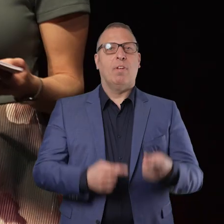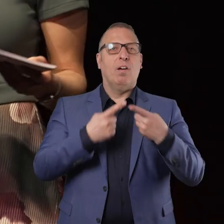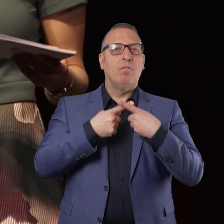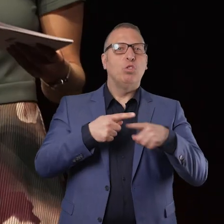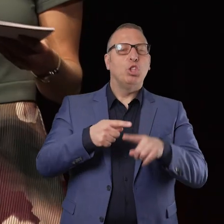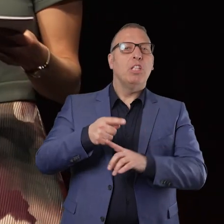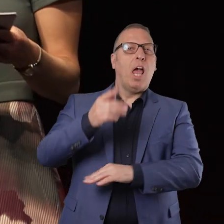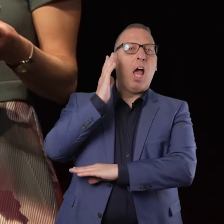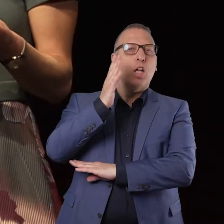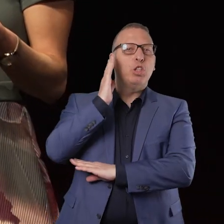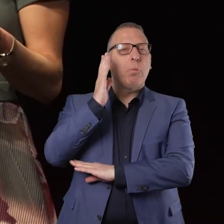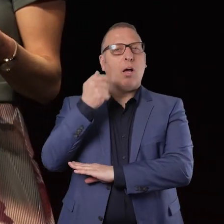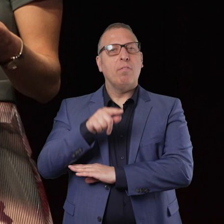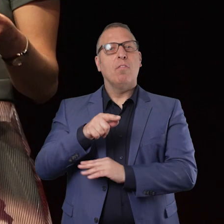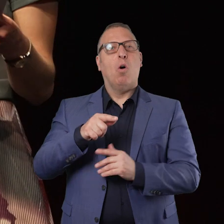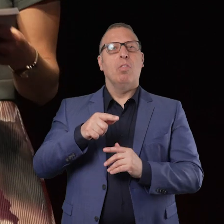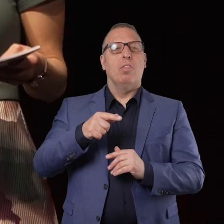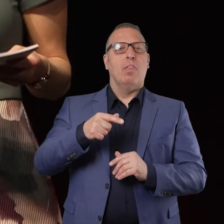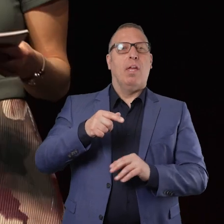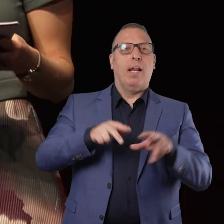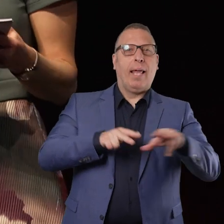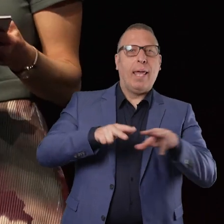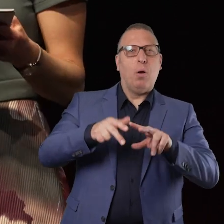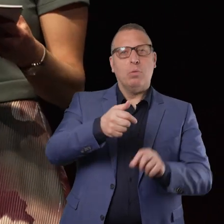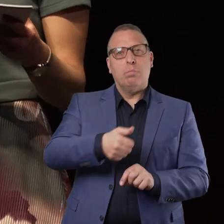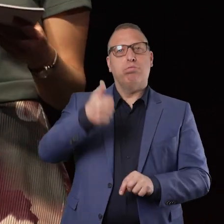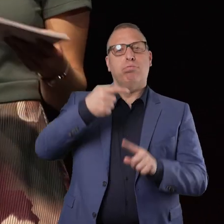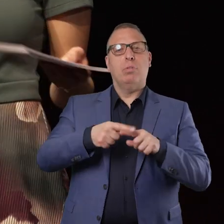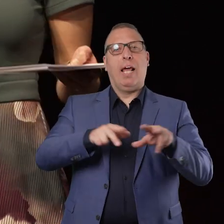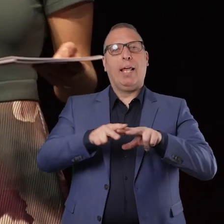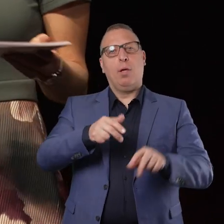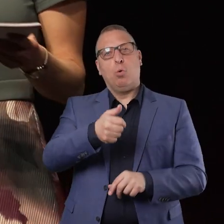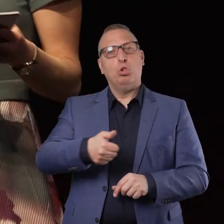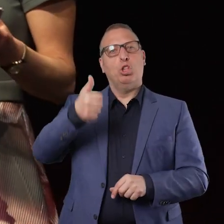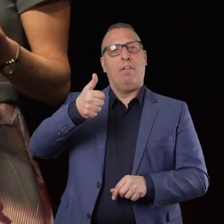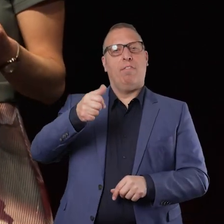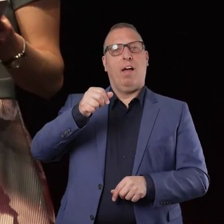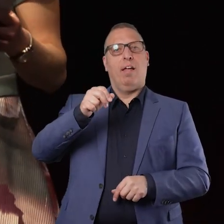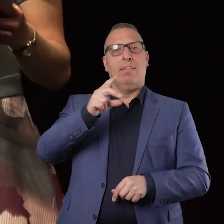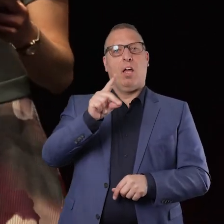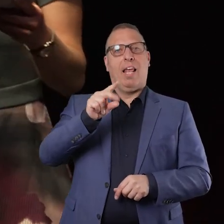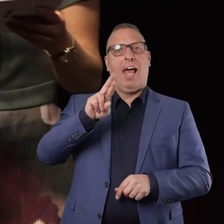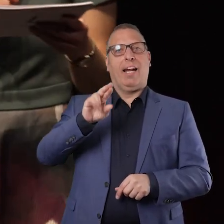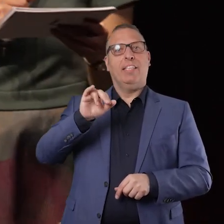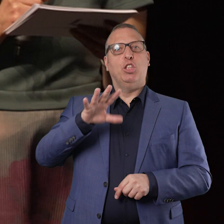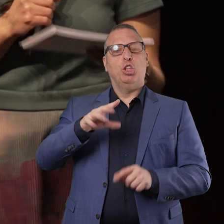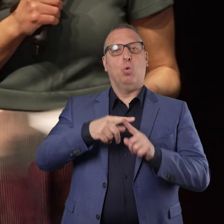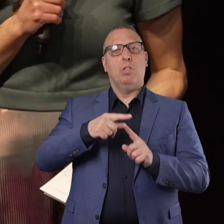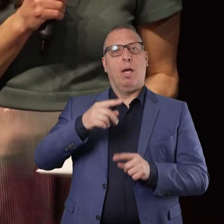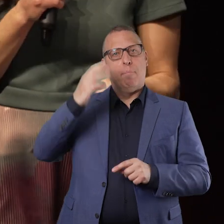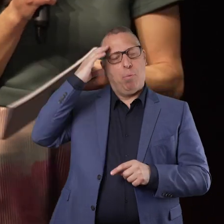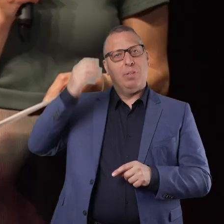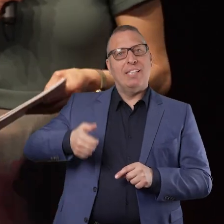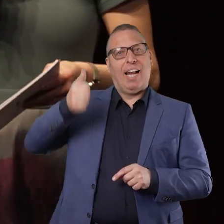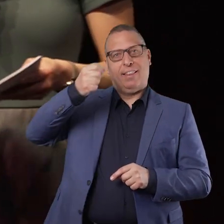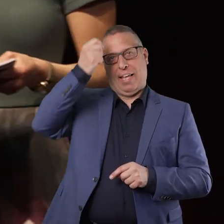vom Nationalratspräsident Martin Candinas, vom Regierungschef Daniel Risch und der